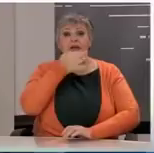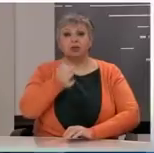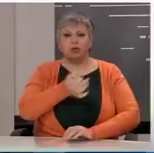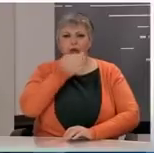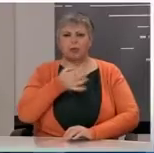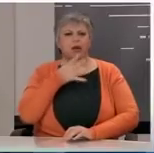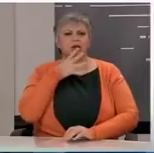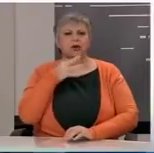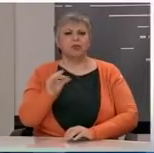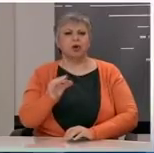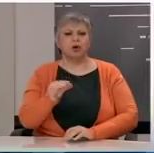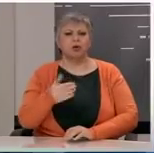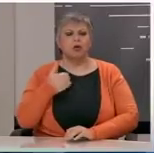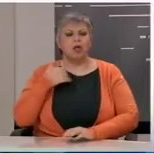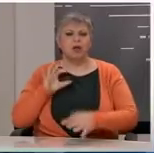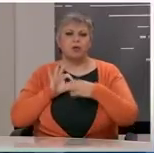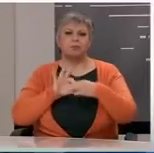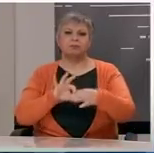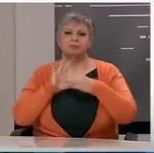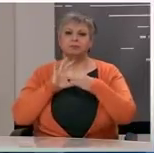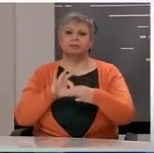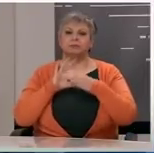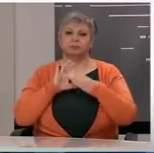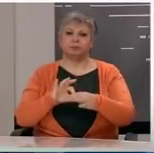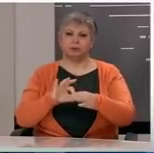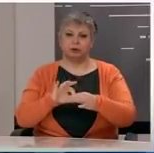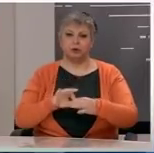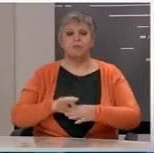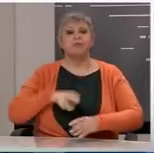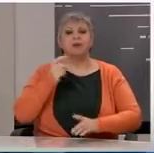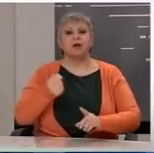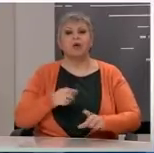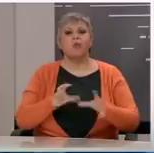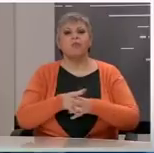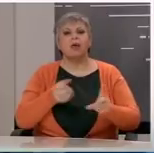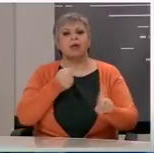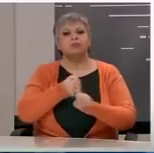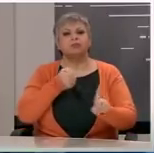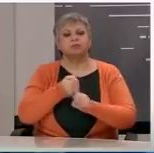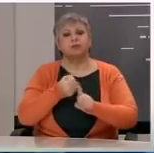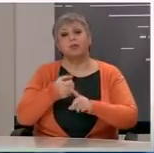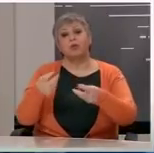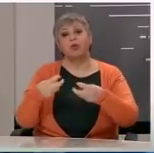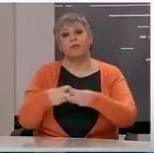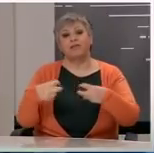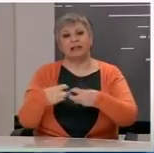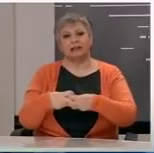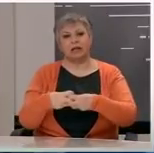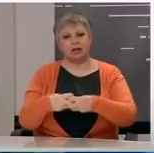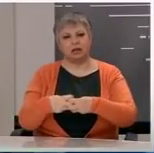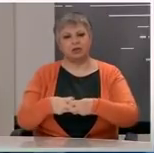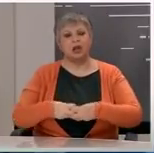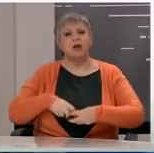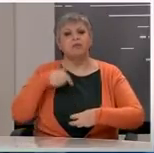είχα μια συνεχή συνεργασία και με τους ακτιβιστές των Βρυξελών κατά